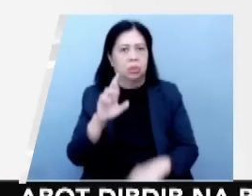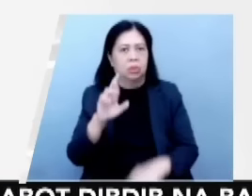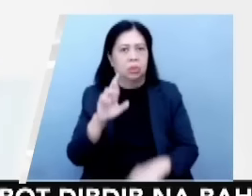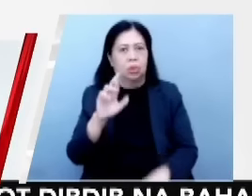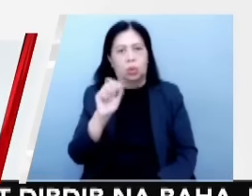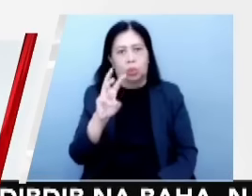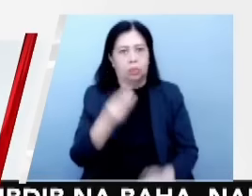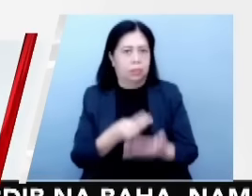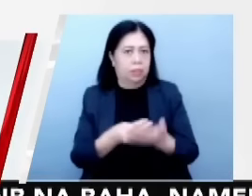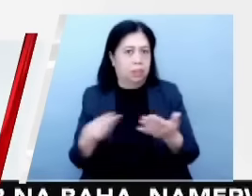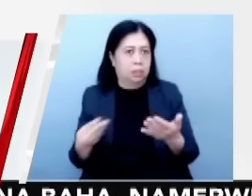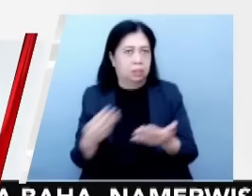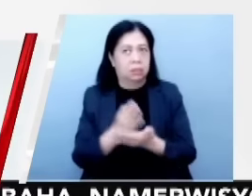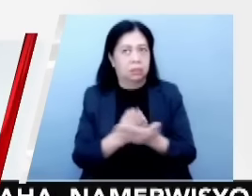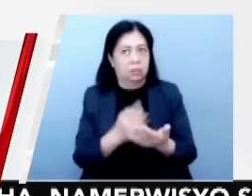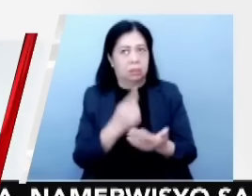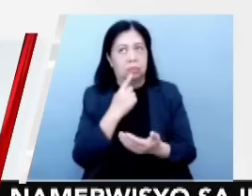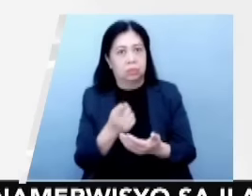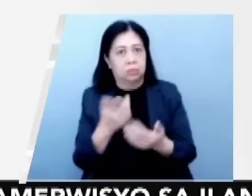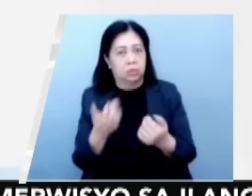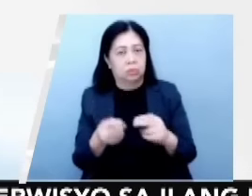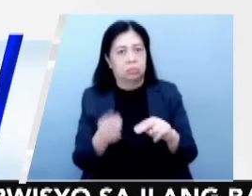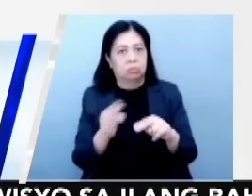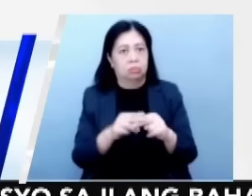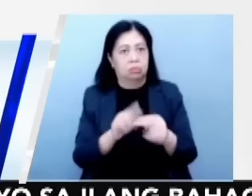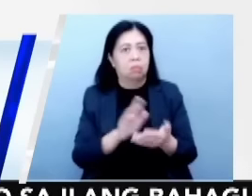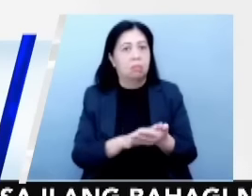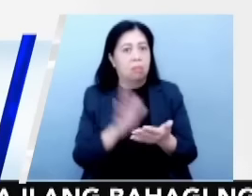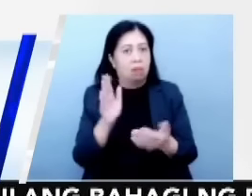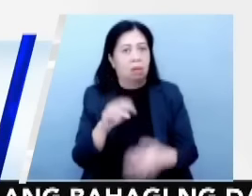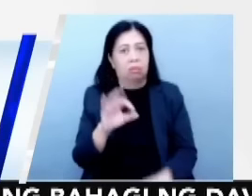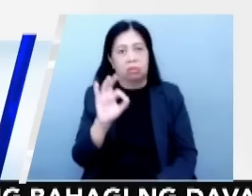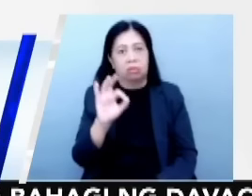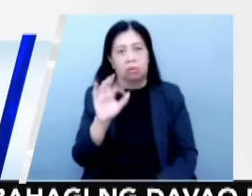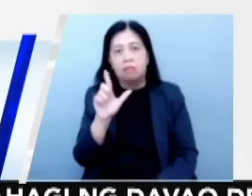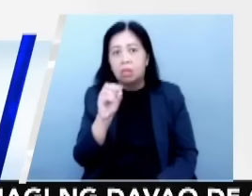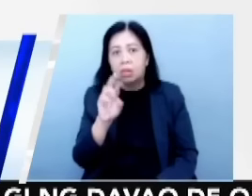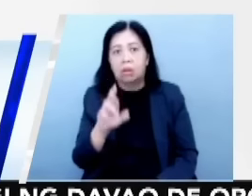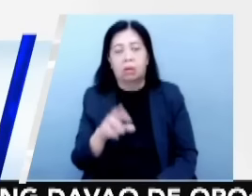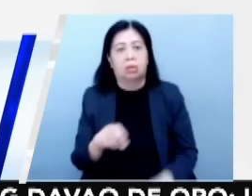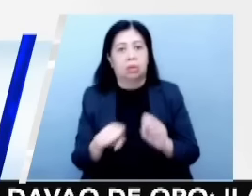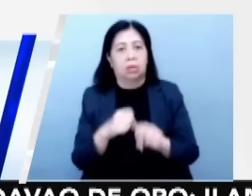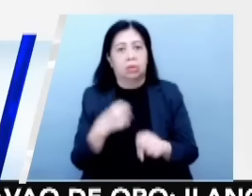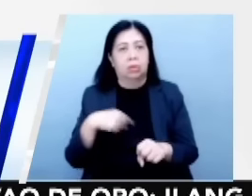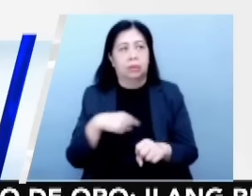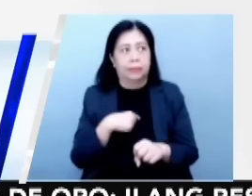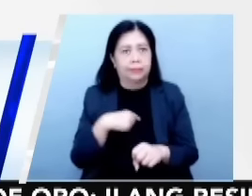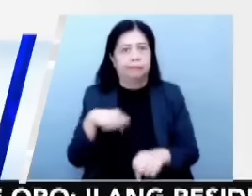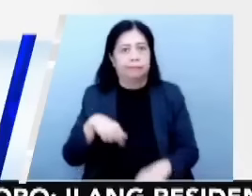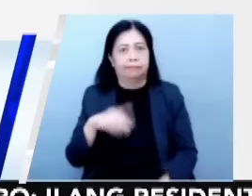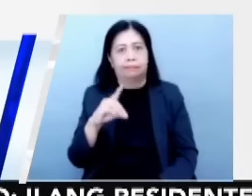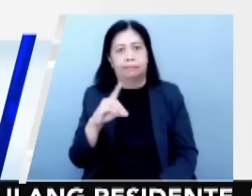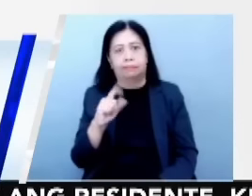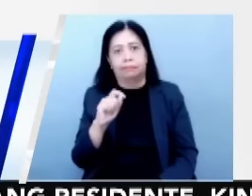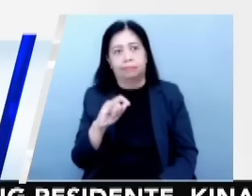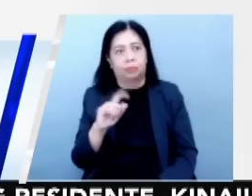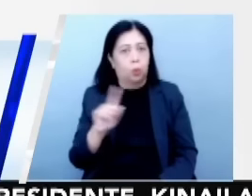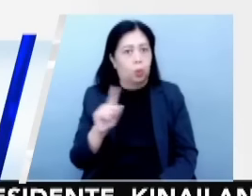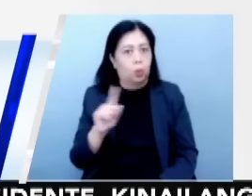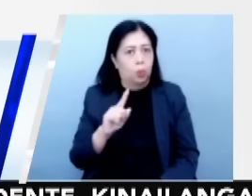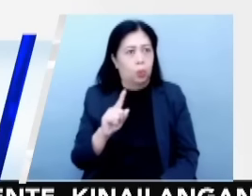po nagsabi, tumaas daw po ang presyo ng flour. So kami po sa DTI, kung ano man po yung justification